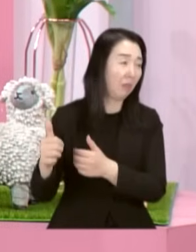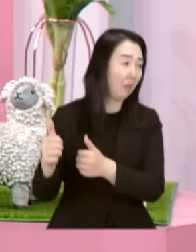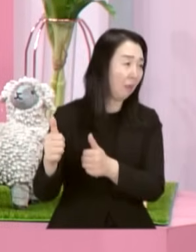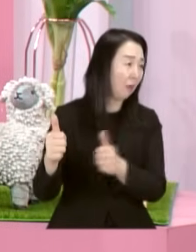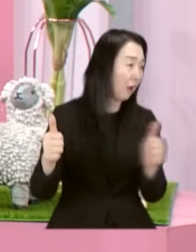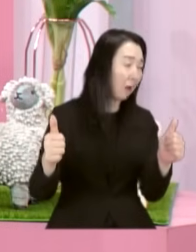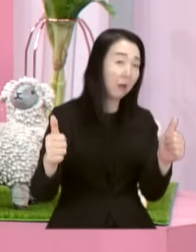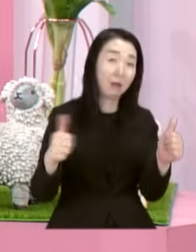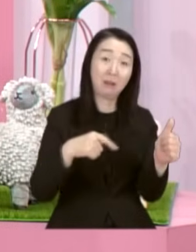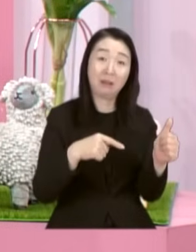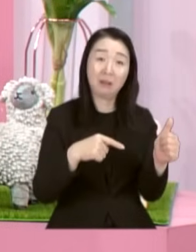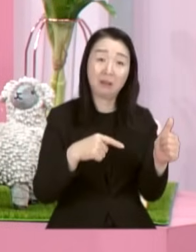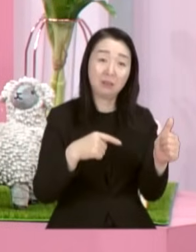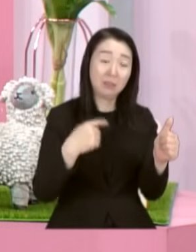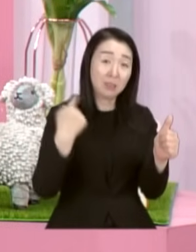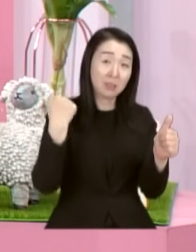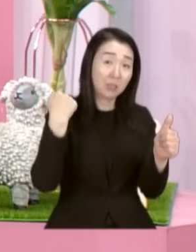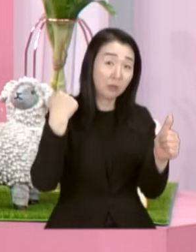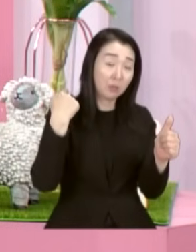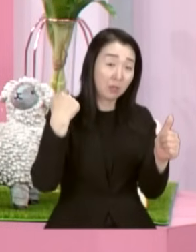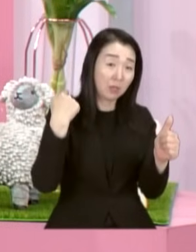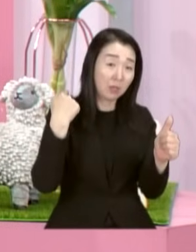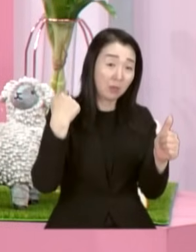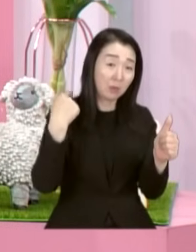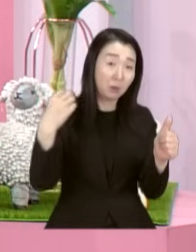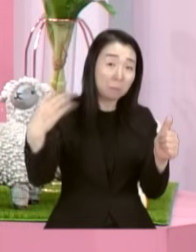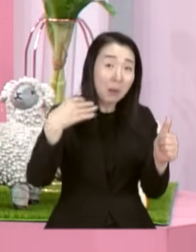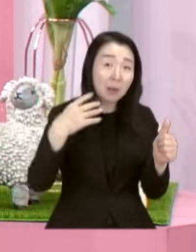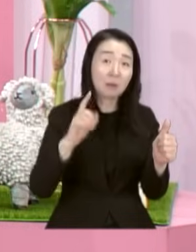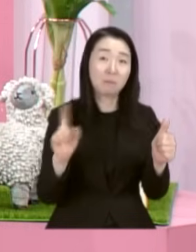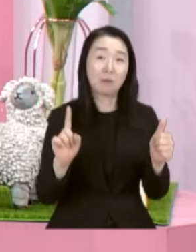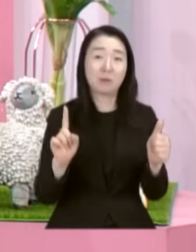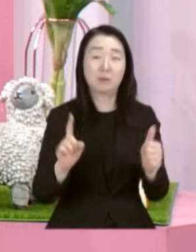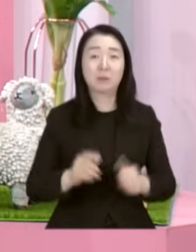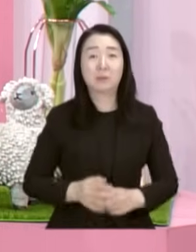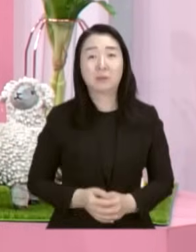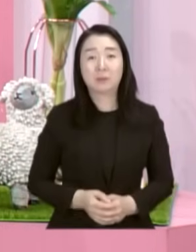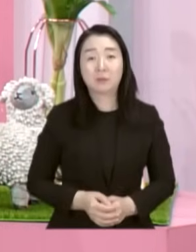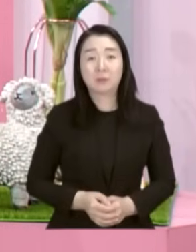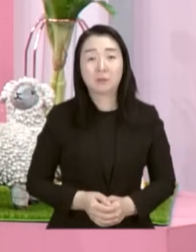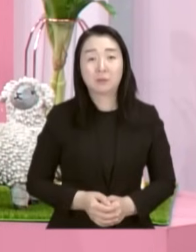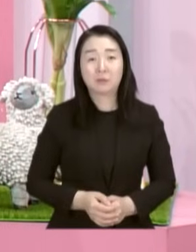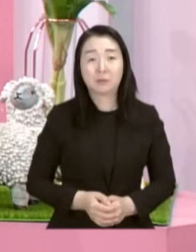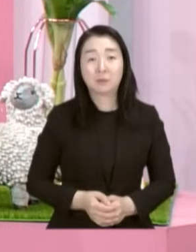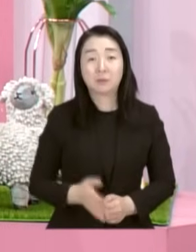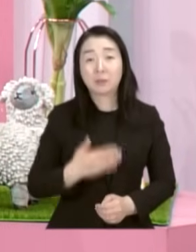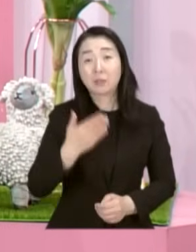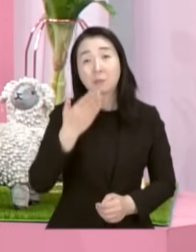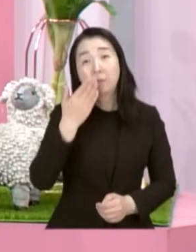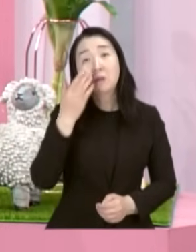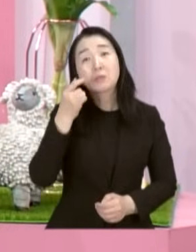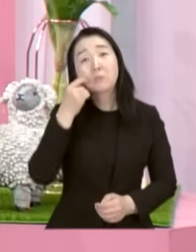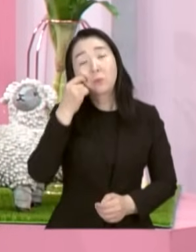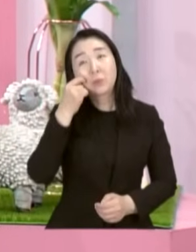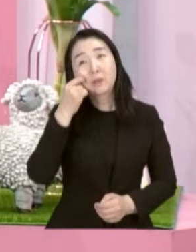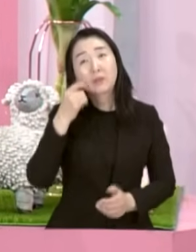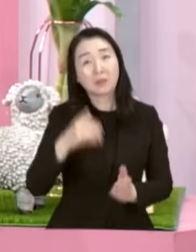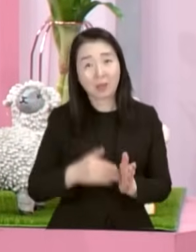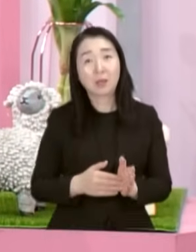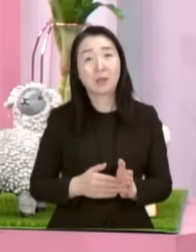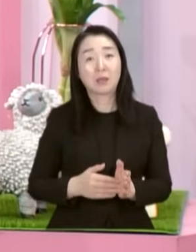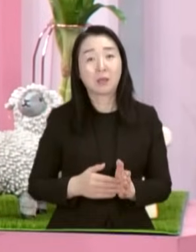갔는데 그때 내 뒤통수 쪽으로 분명 들려오는 음성이 있었어요. 나는 먹지